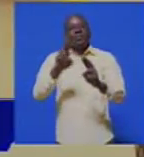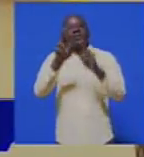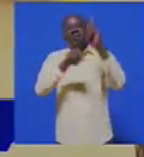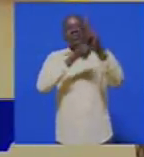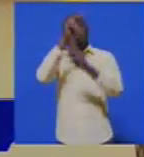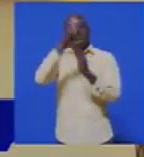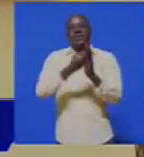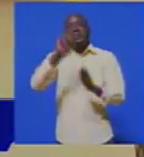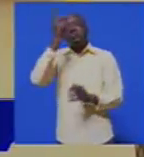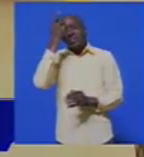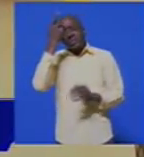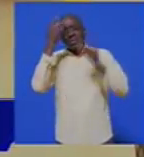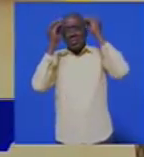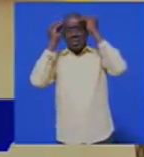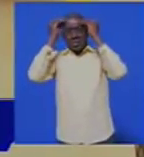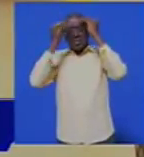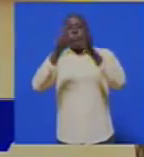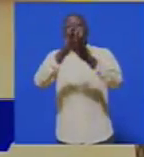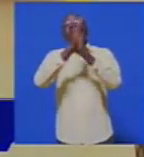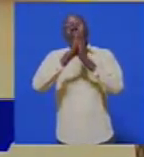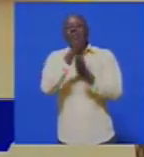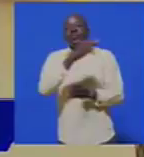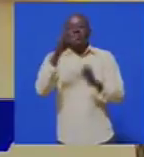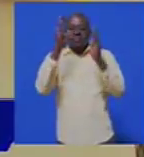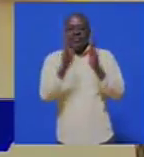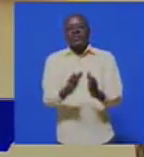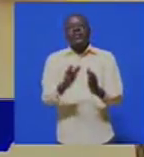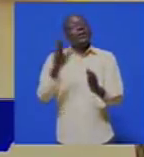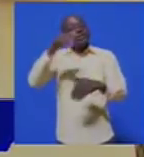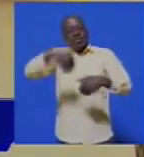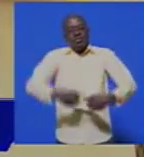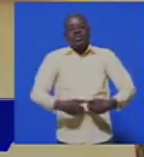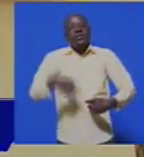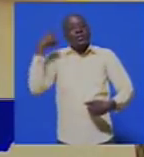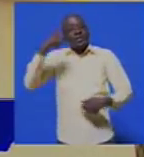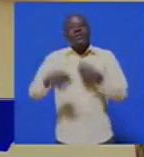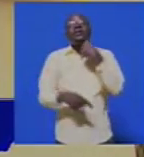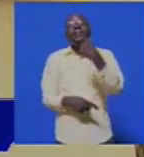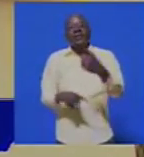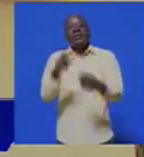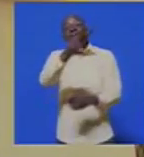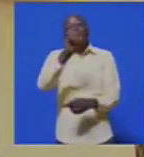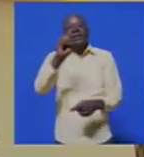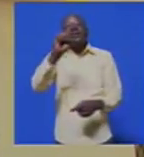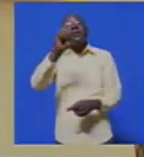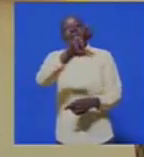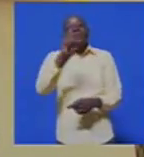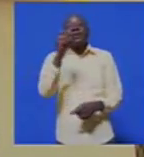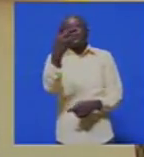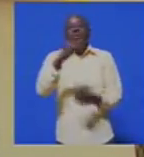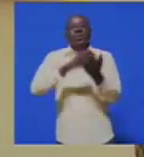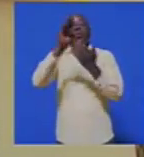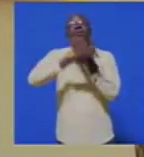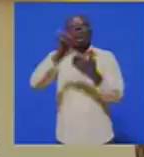aux préoccupations et sollicitudes du peuple burkinabé, surtout de sa jeunesse telle qu'exprimée vraiment les 30 et 31 octobre 2014, autrement